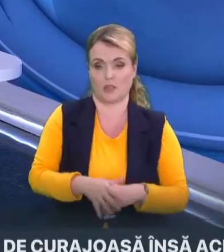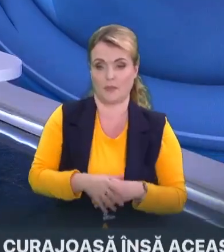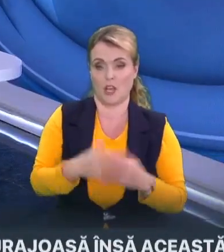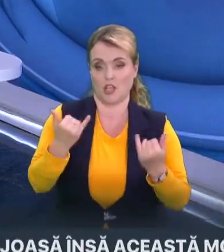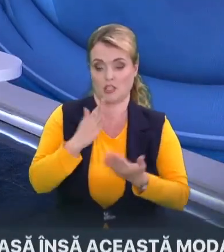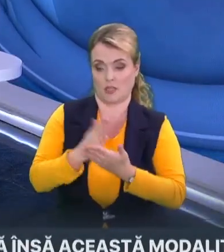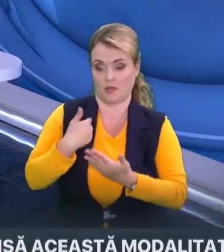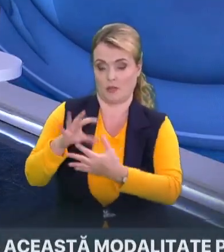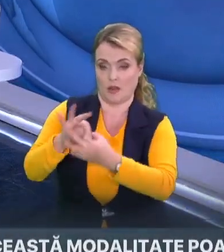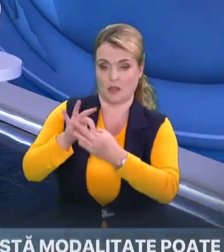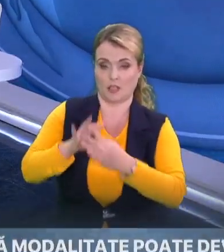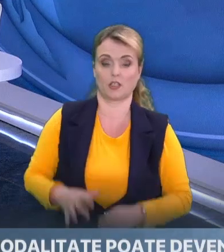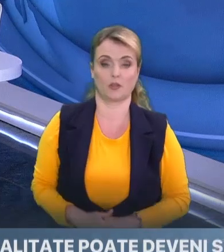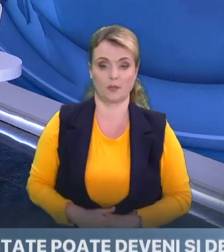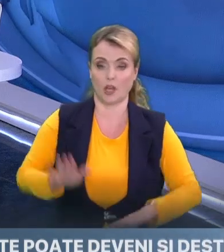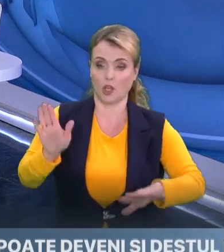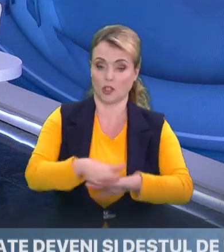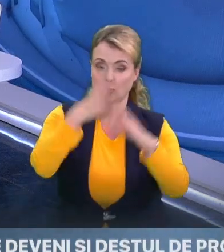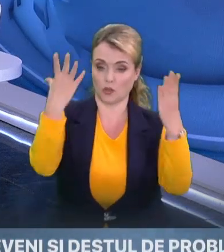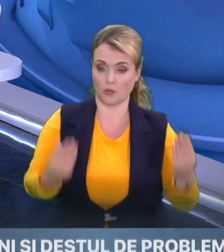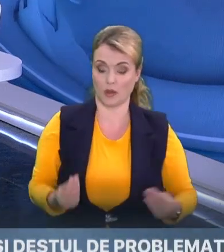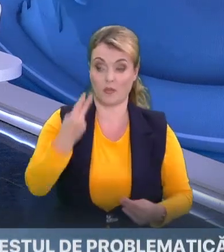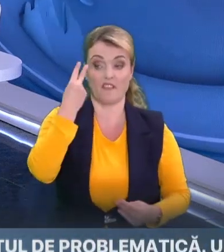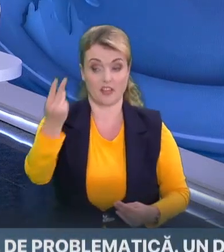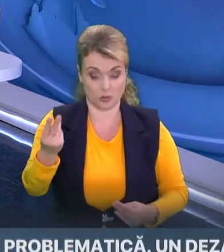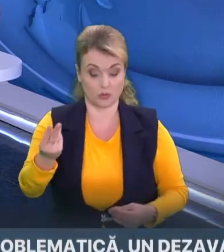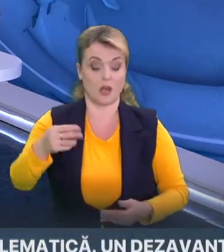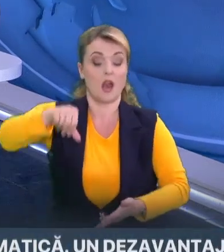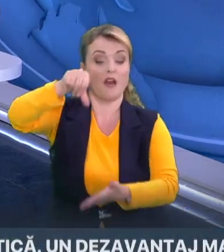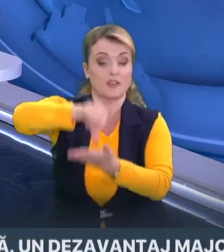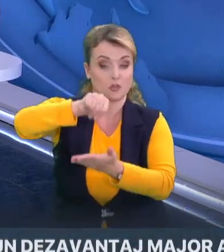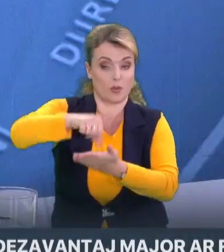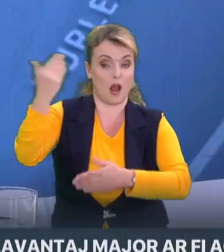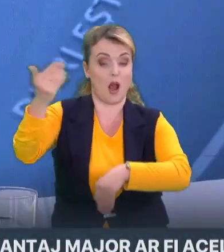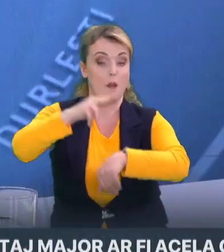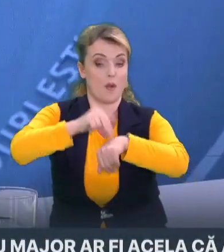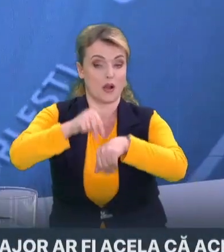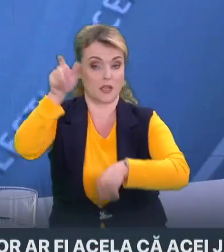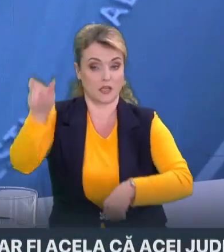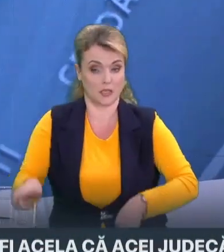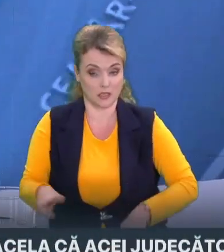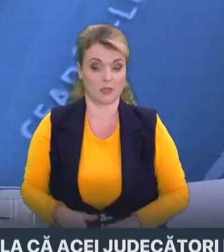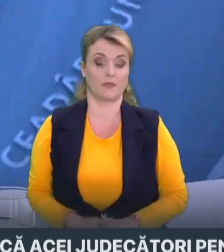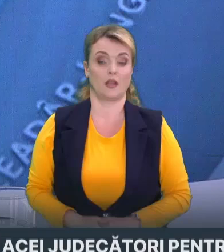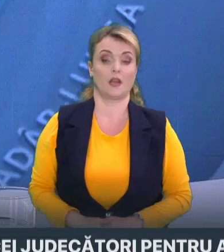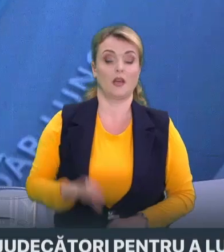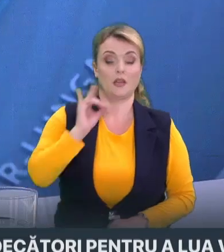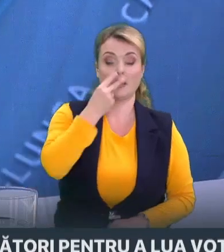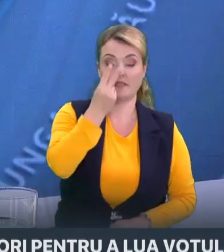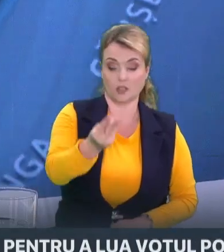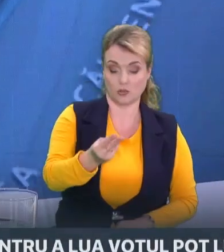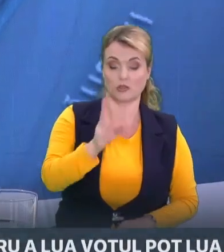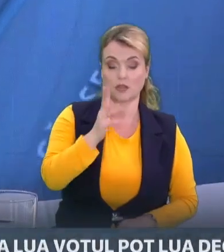ziua! Bună ziua! Așadar, am văzut declarațiile poliției, dar și a reprezentanților Serviciului de Informații